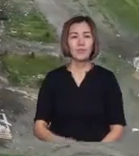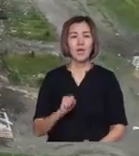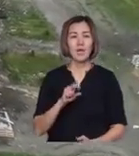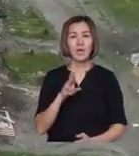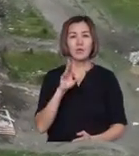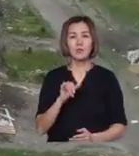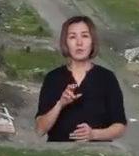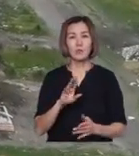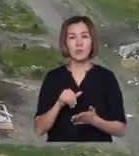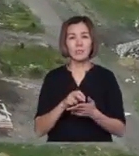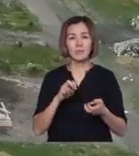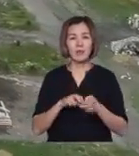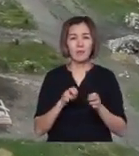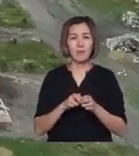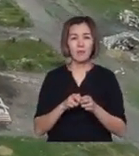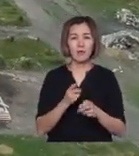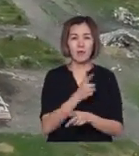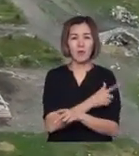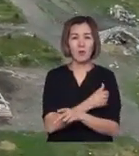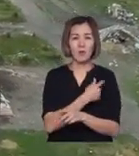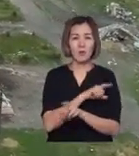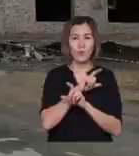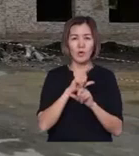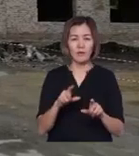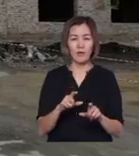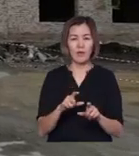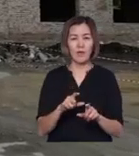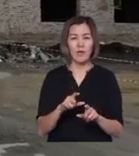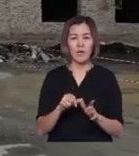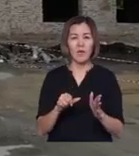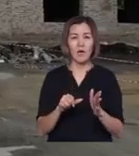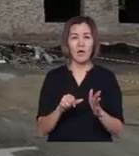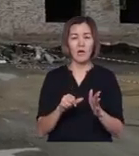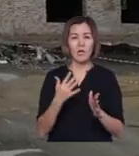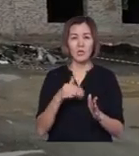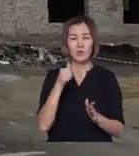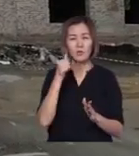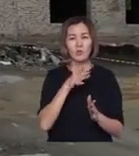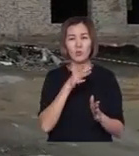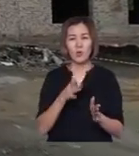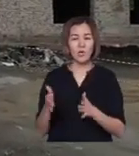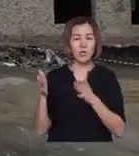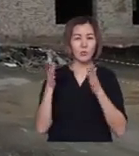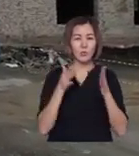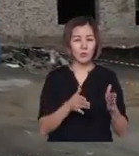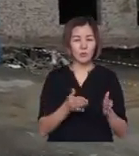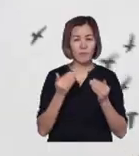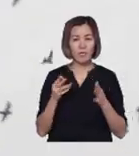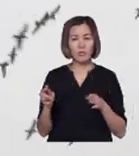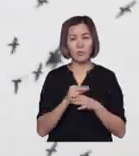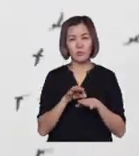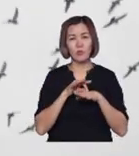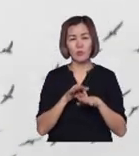Ақсудағы бас проблема қазір аудандық аурухана. Араға жарты ғасыр салып, күрделі жөндеуге ілінген еді. Құрылыс жұмыстары басталғанына 5